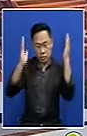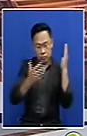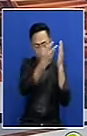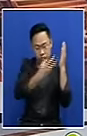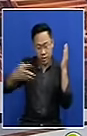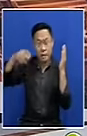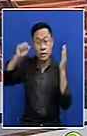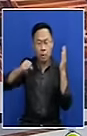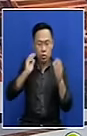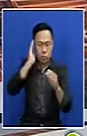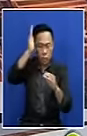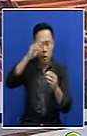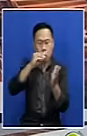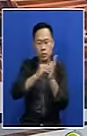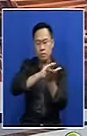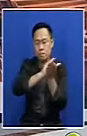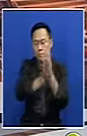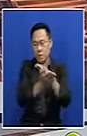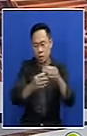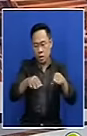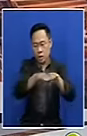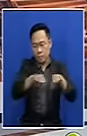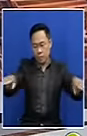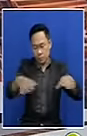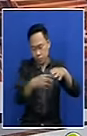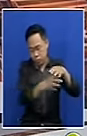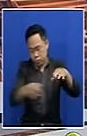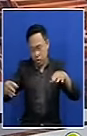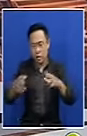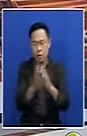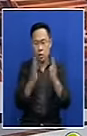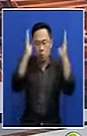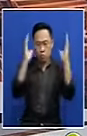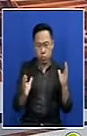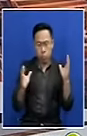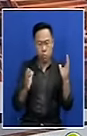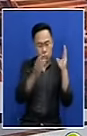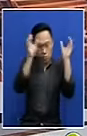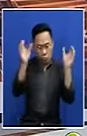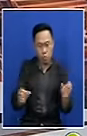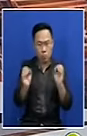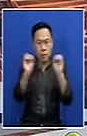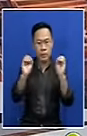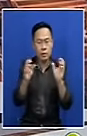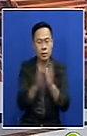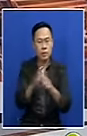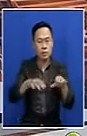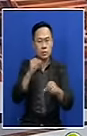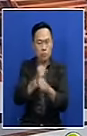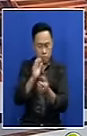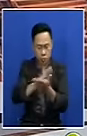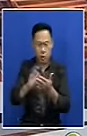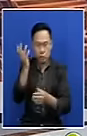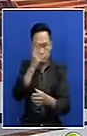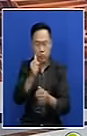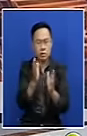ากนี้ไปเขาพยายามที่จะเอาสายไฟเหล่านี้ลงดินเพื่อให้บรรยากาศเนี่ยมันสวยงามมากขึ้นลพบุรีทำมาแล้วสวยงามด้วย ครับจะเกิดขึ้น